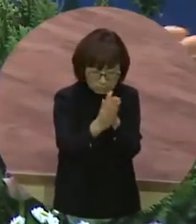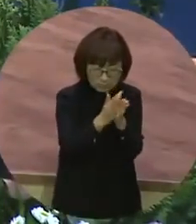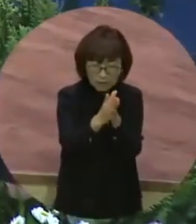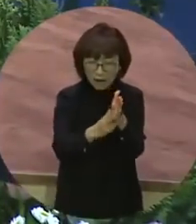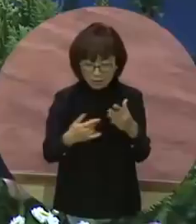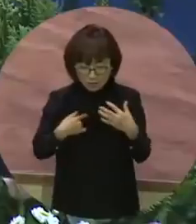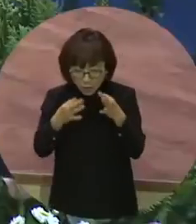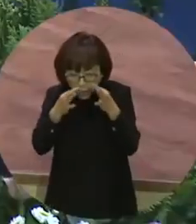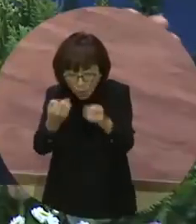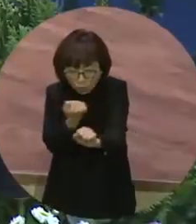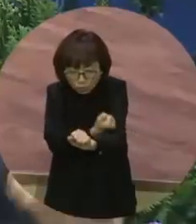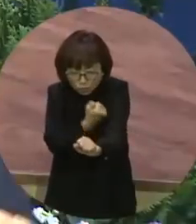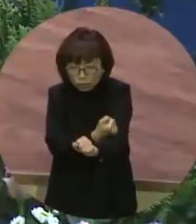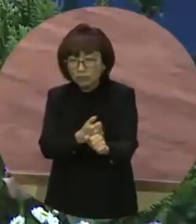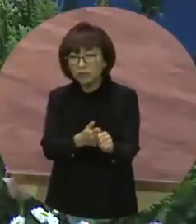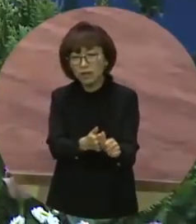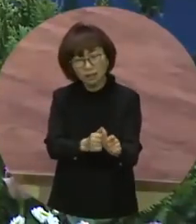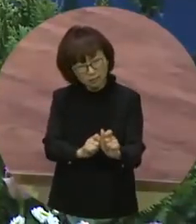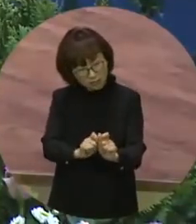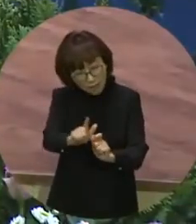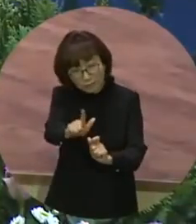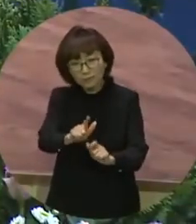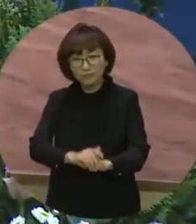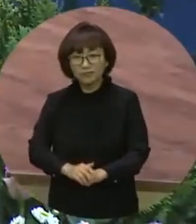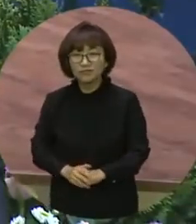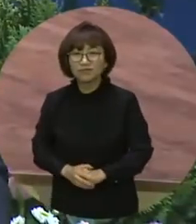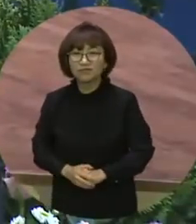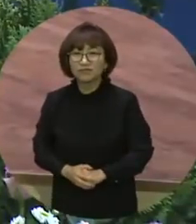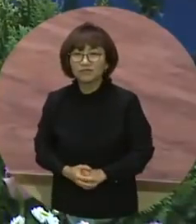거의 다 종교생활에 다 눌려있어.